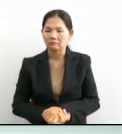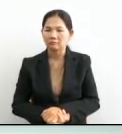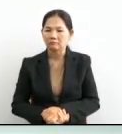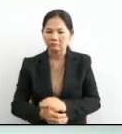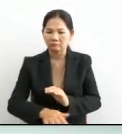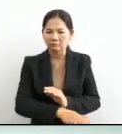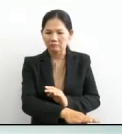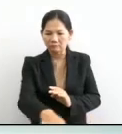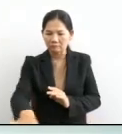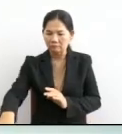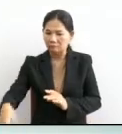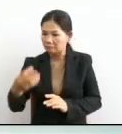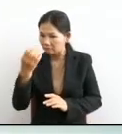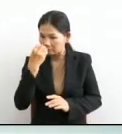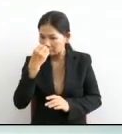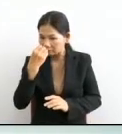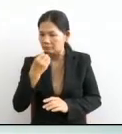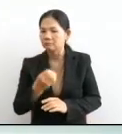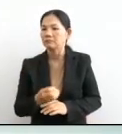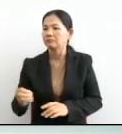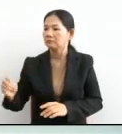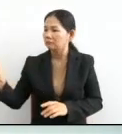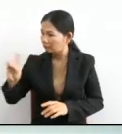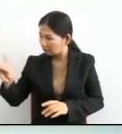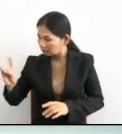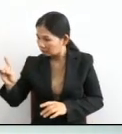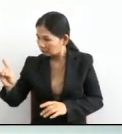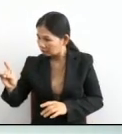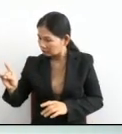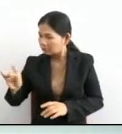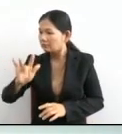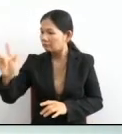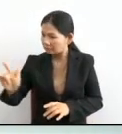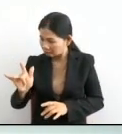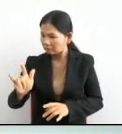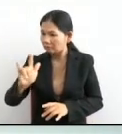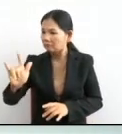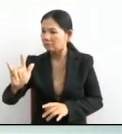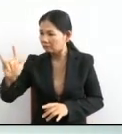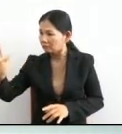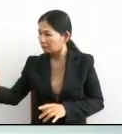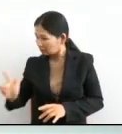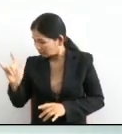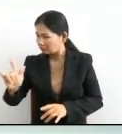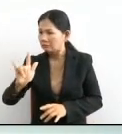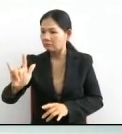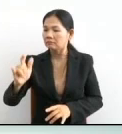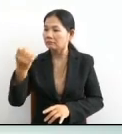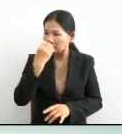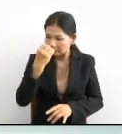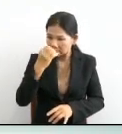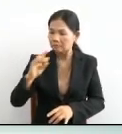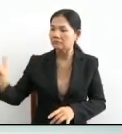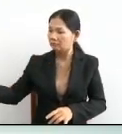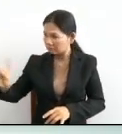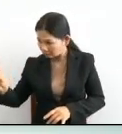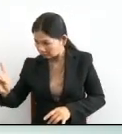chẳng sạp nắng chà kinh dị bị bò rịp hộp ớt có chà ọt tê chẳng kinh dị bị ấy ở trong phố